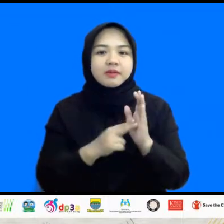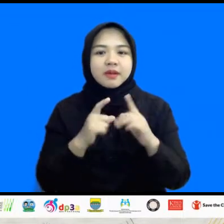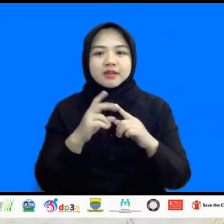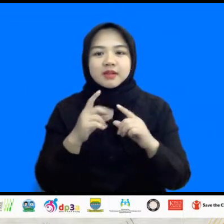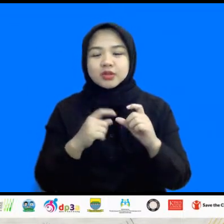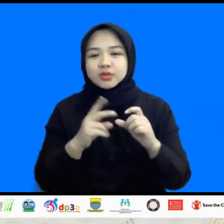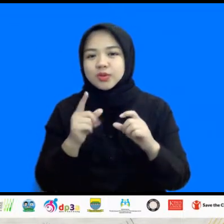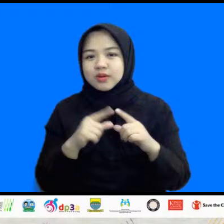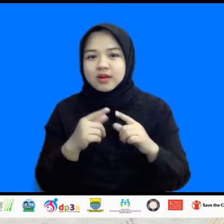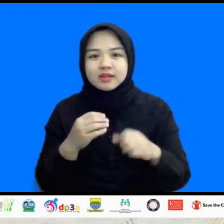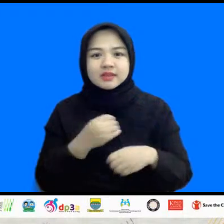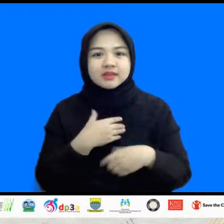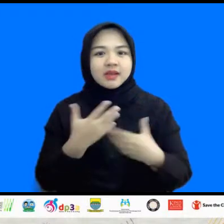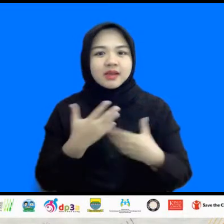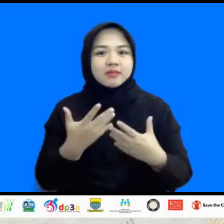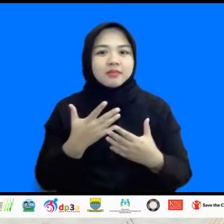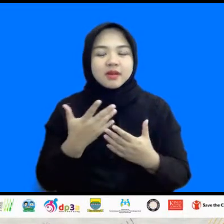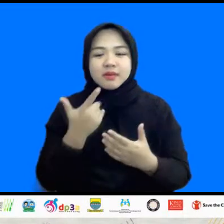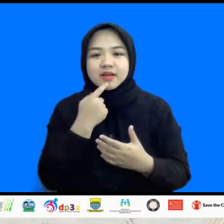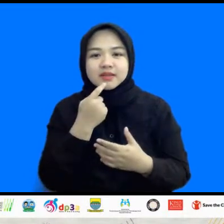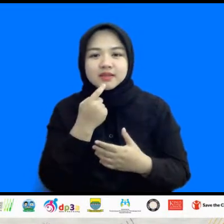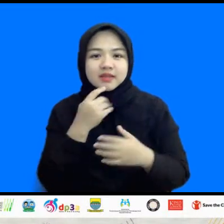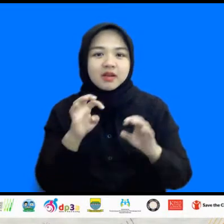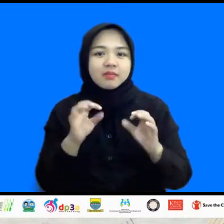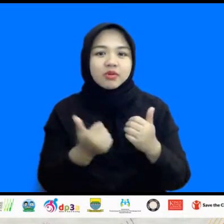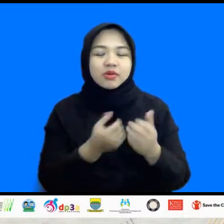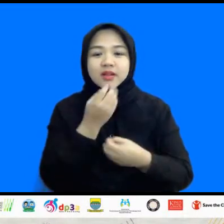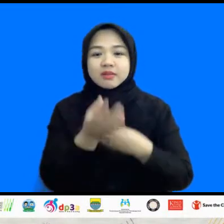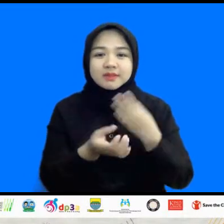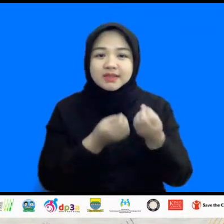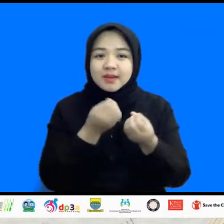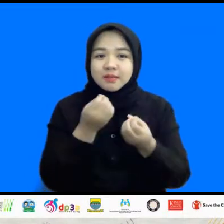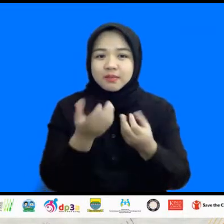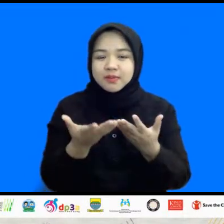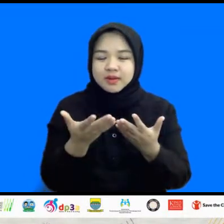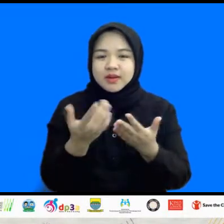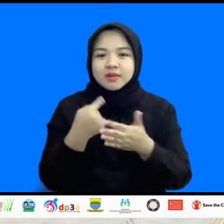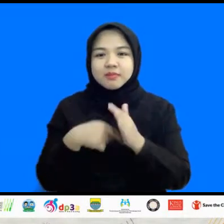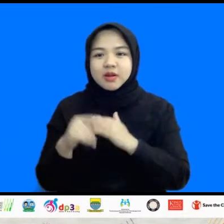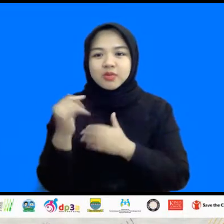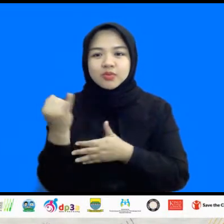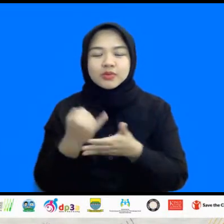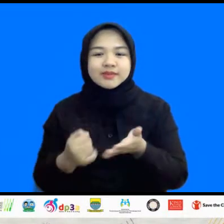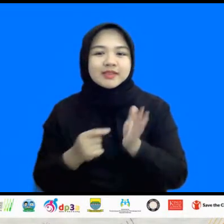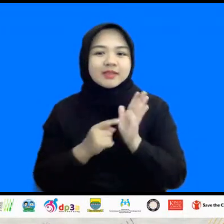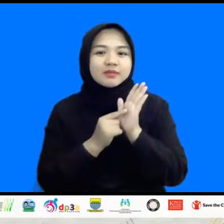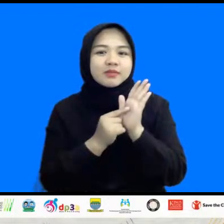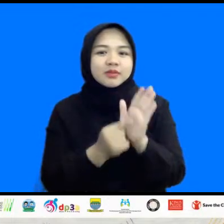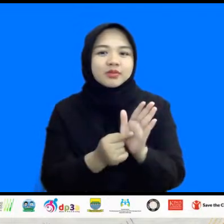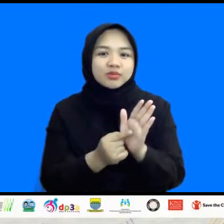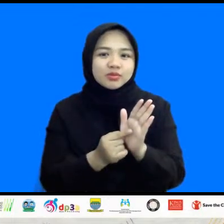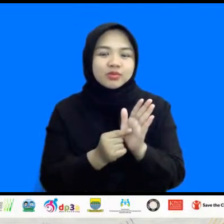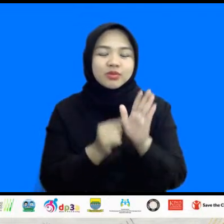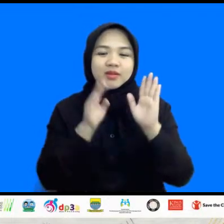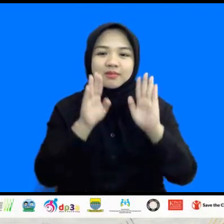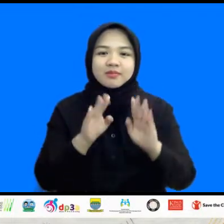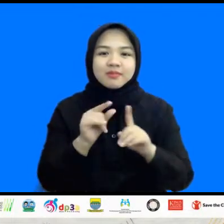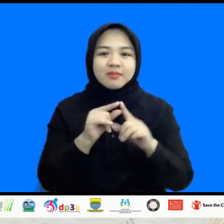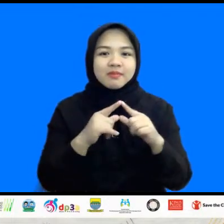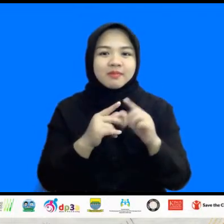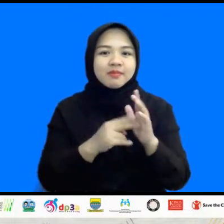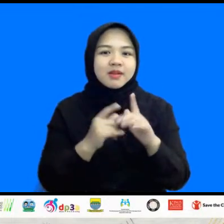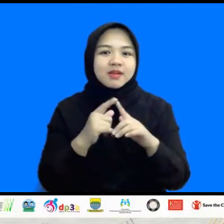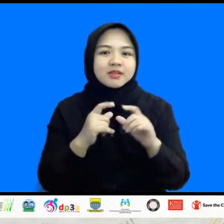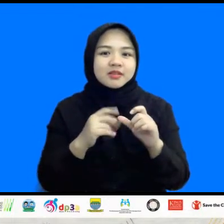nih kesan bunda mengenai model penyampaian melalui seni pertunjukan pagelaran Pancaswara kemarin?